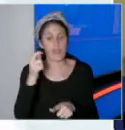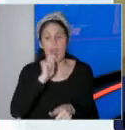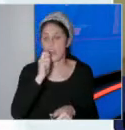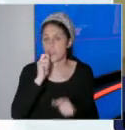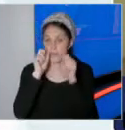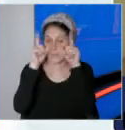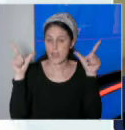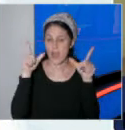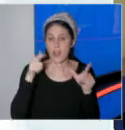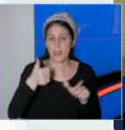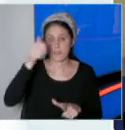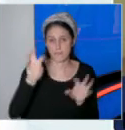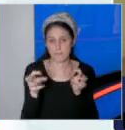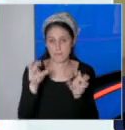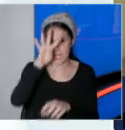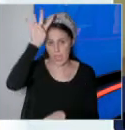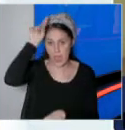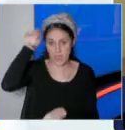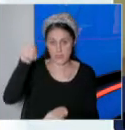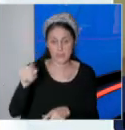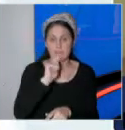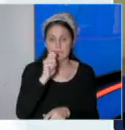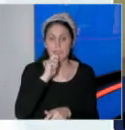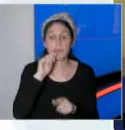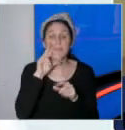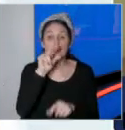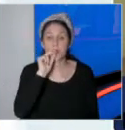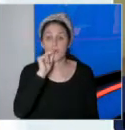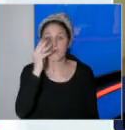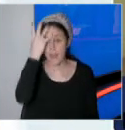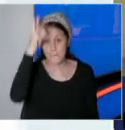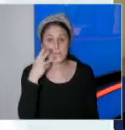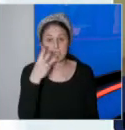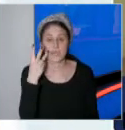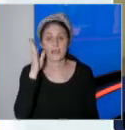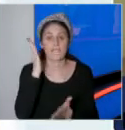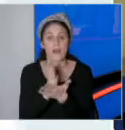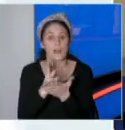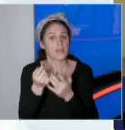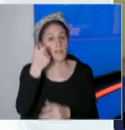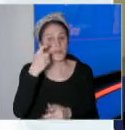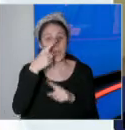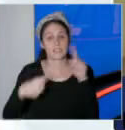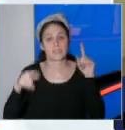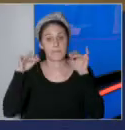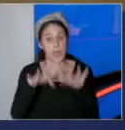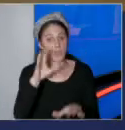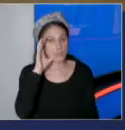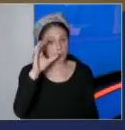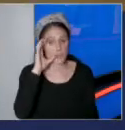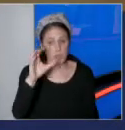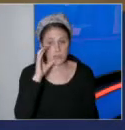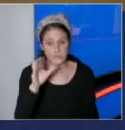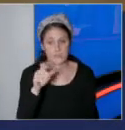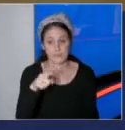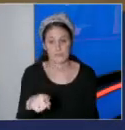האופוזיציה האיראנית, איראן אינטרנשיונל, הרעיון בדיבוב לפרסית כבר זכה לכמעט 500,000 צפיות.